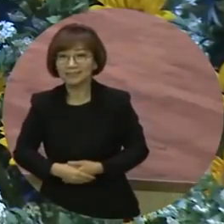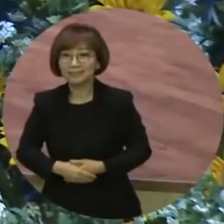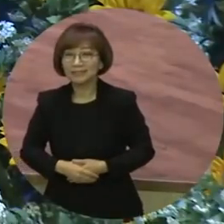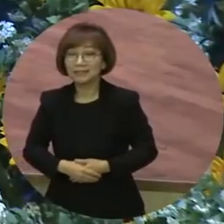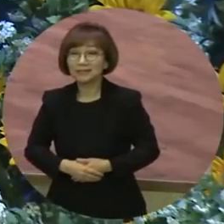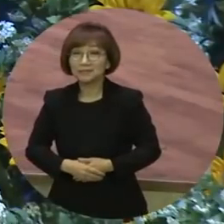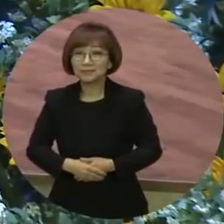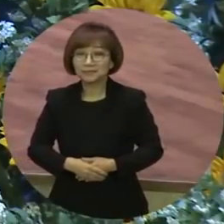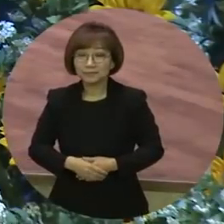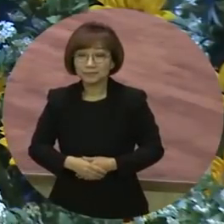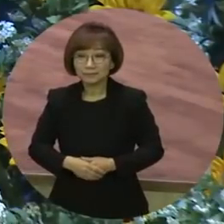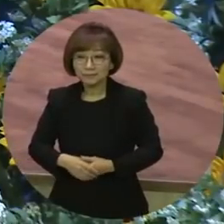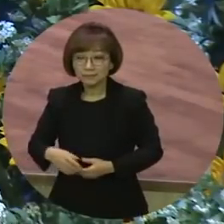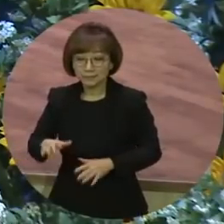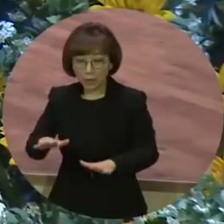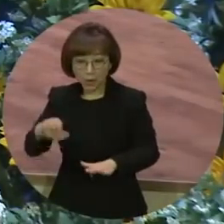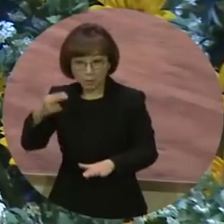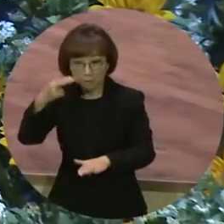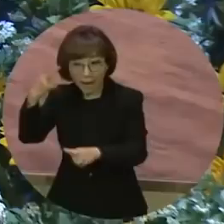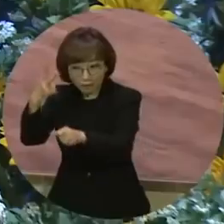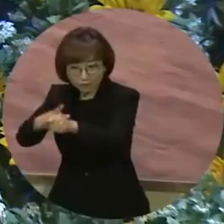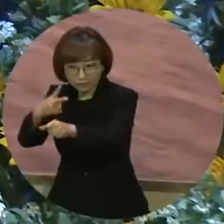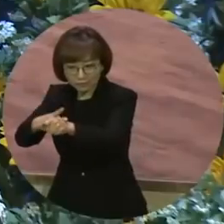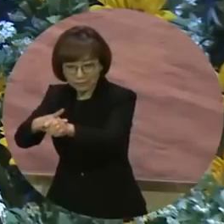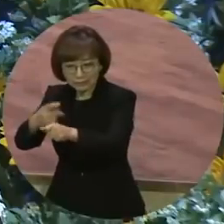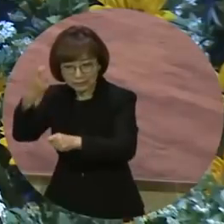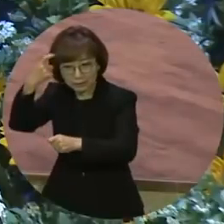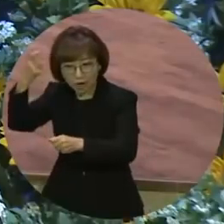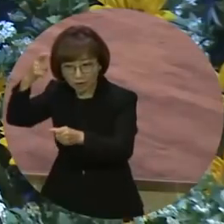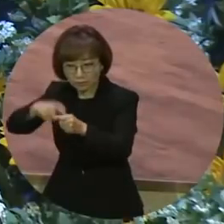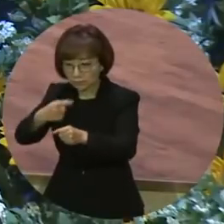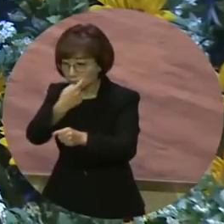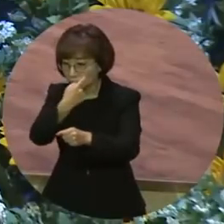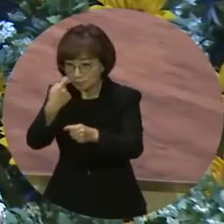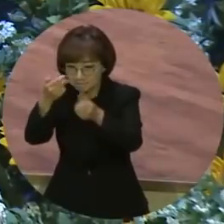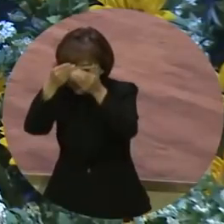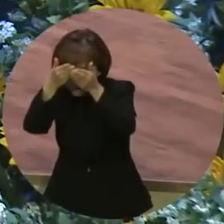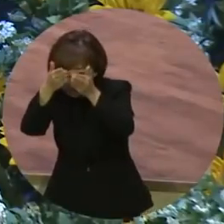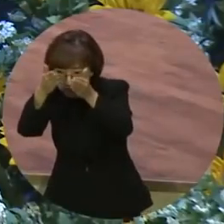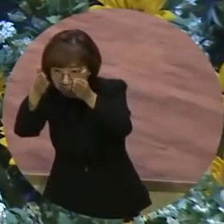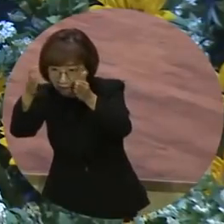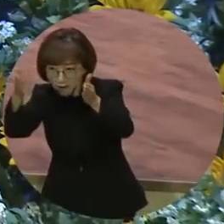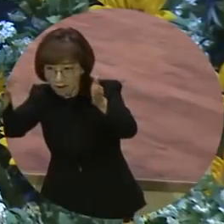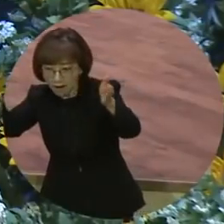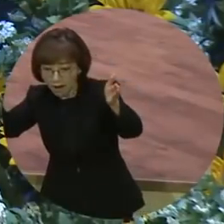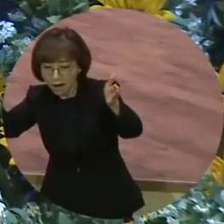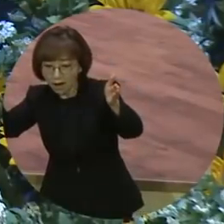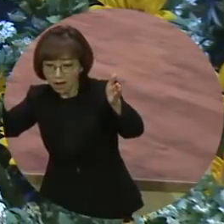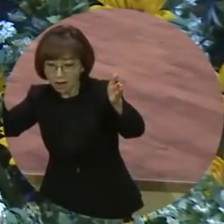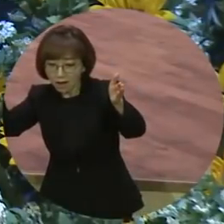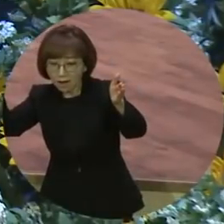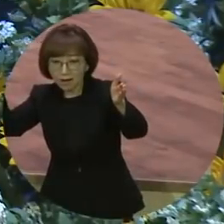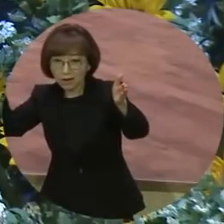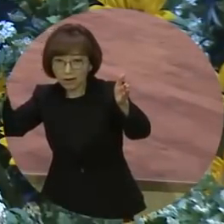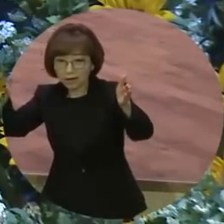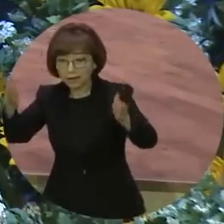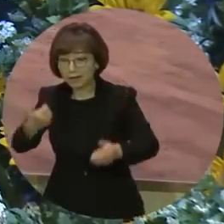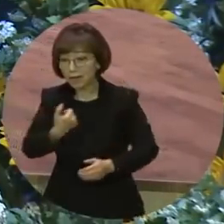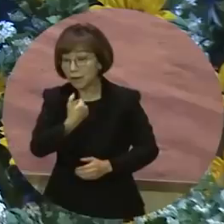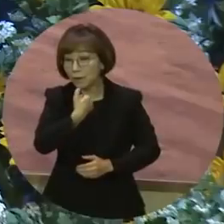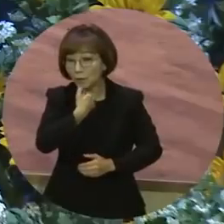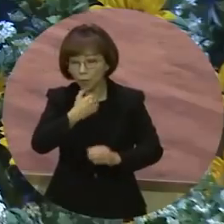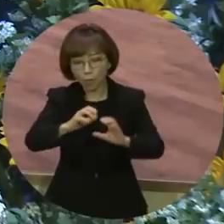자, 영적인 눈이 열린 이 바울은요, 이 로마 복음화를라고 하는 로마라는